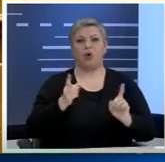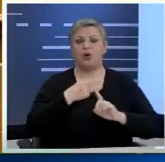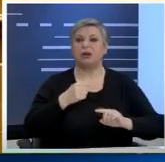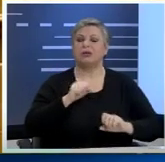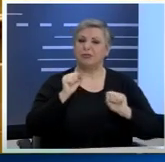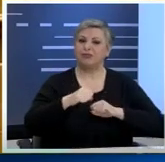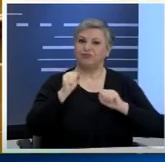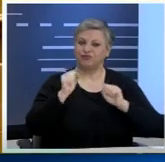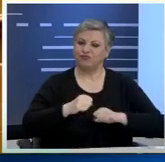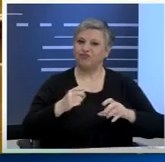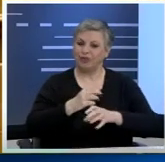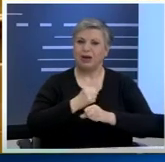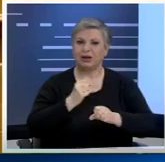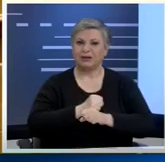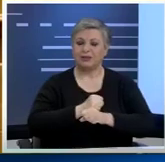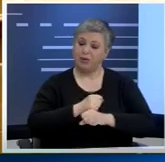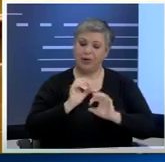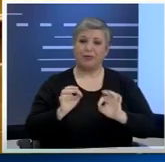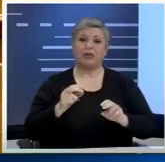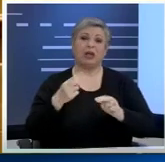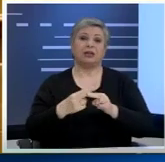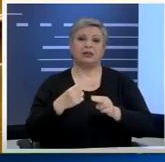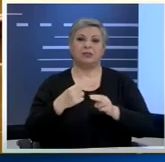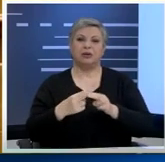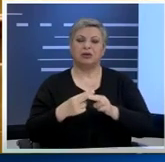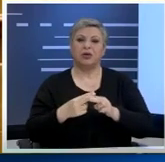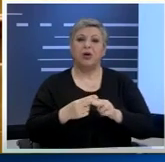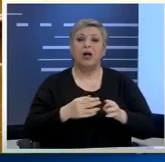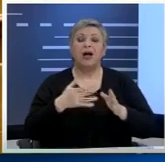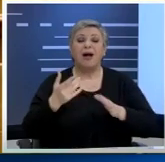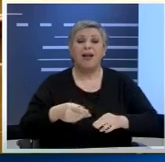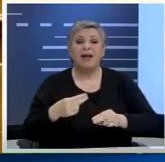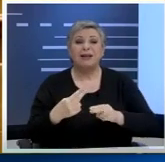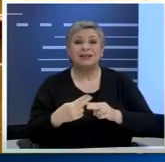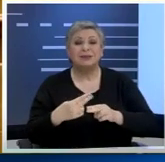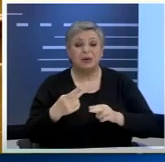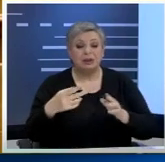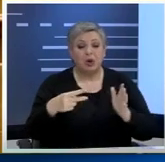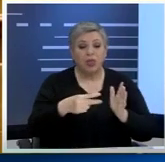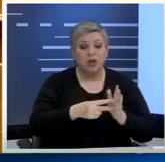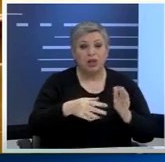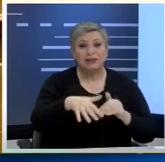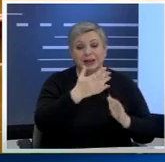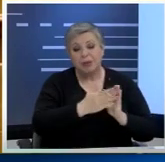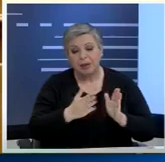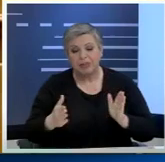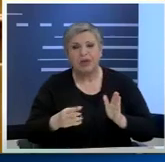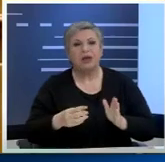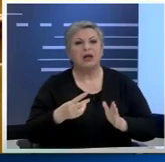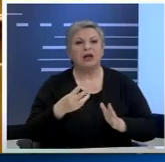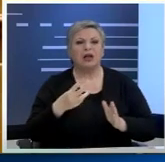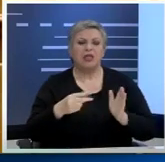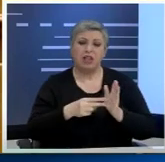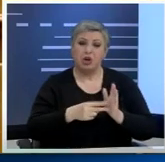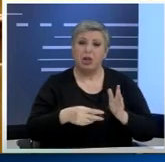σημαντικό. Εξίσου σημαντικός πυλώνας της δημοσιονομικής στρατηγικής 15-18 ήταν και η προστασία, στο μέτρο